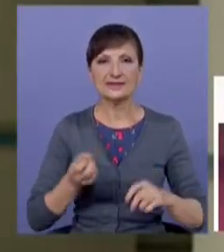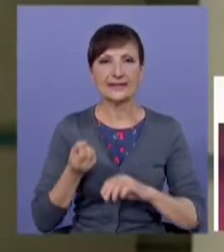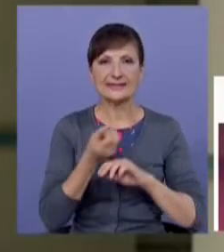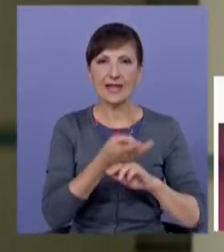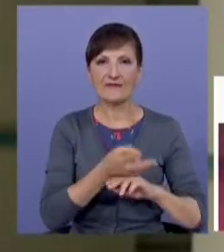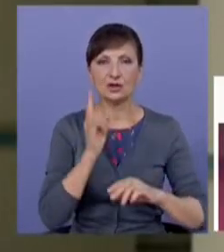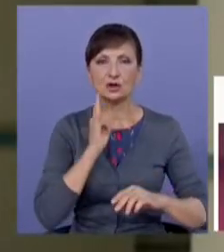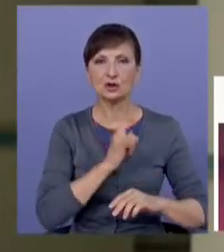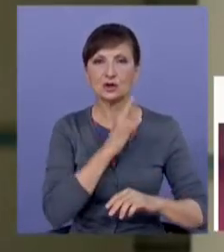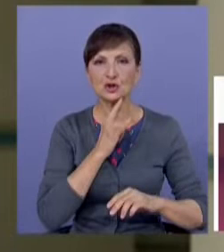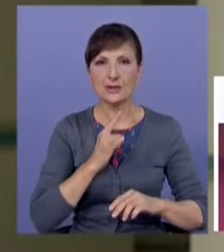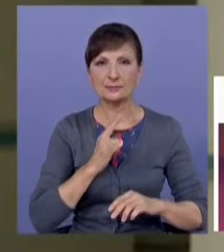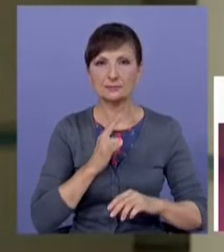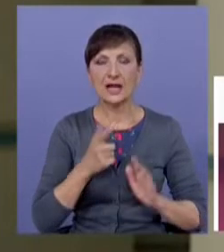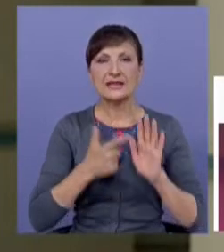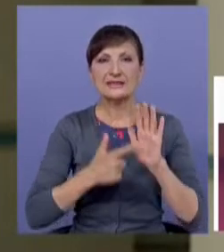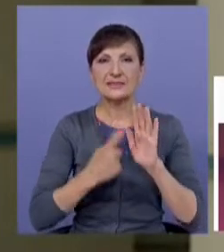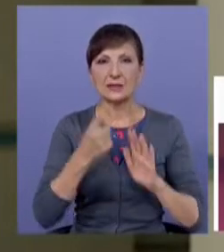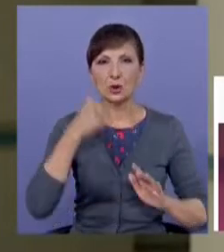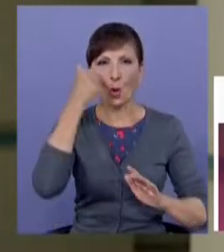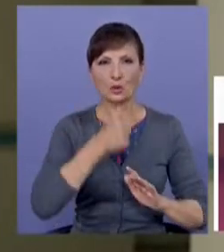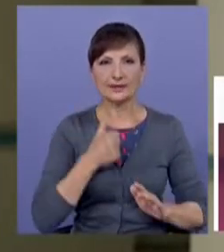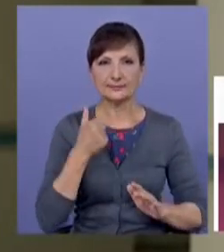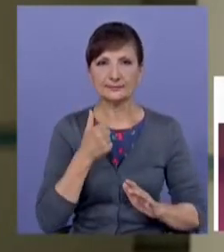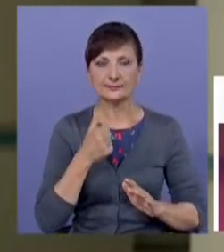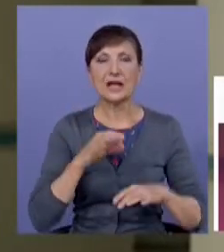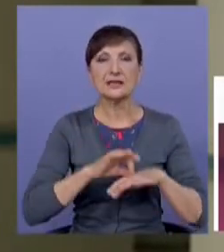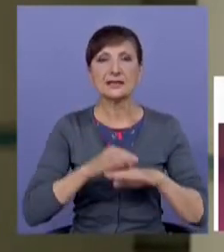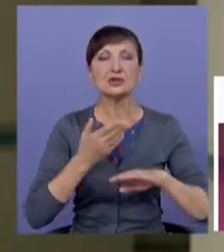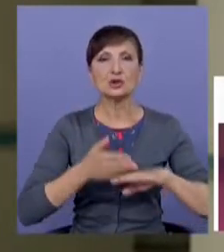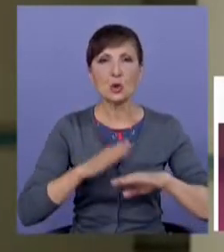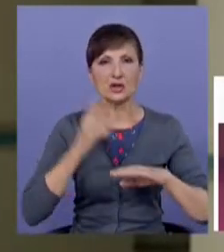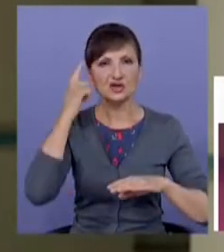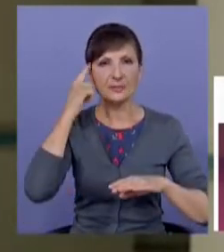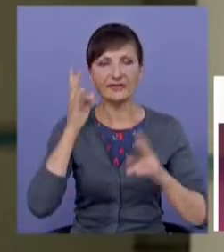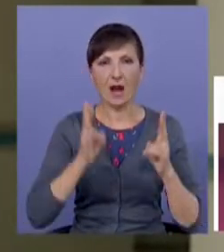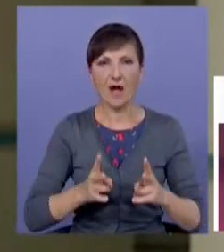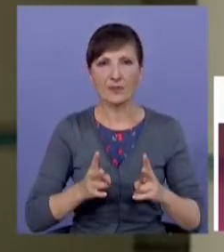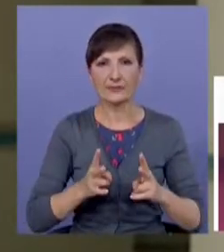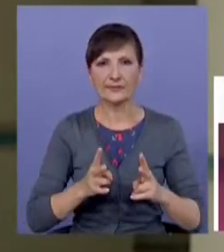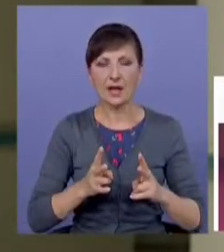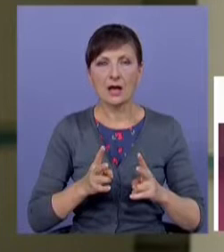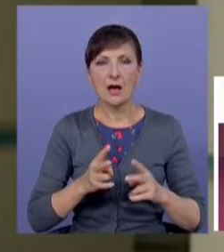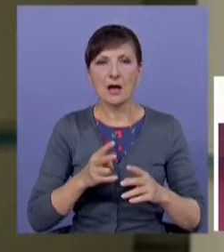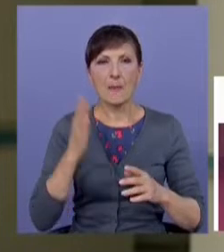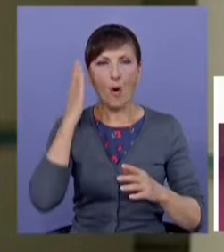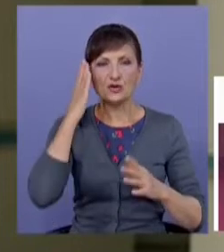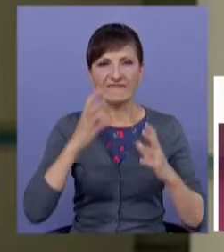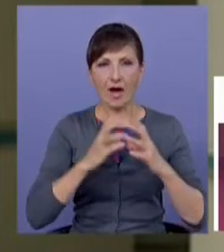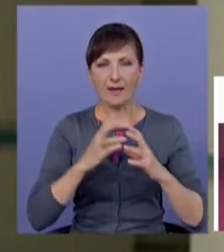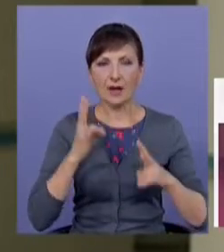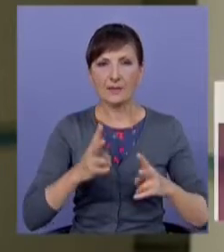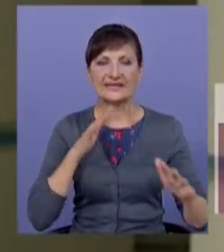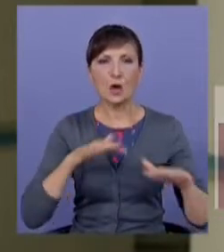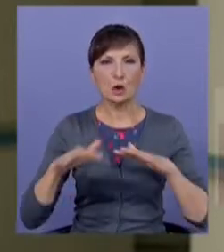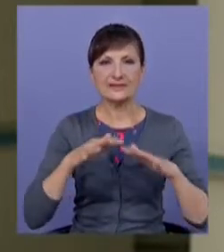доставлена пациентка 71 года. Диагноз – тяжелая сочетная травма, закрытая черепно-мозговая травма,